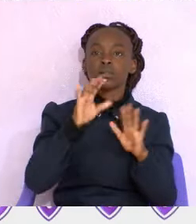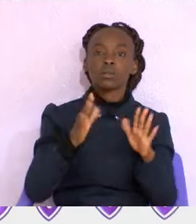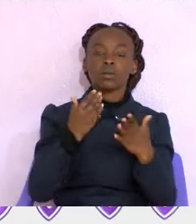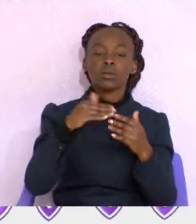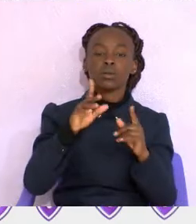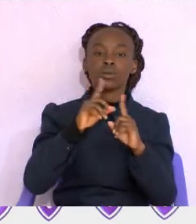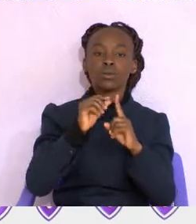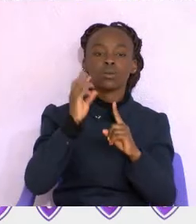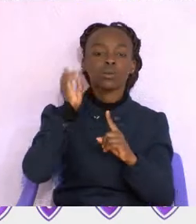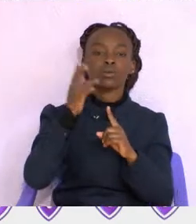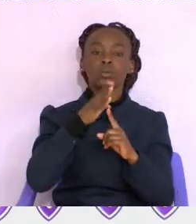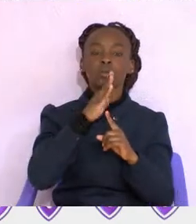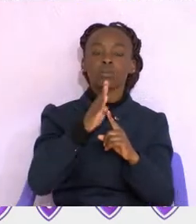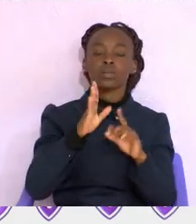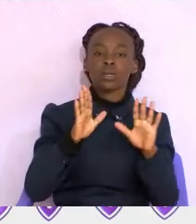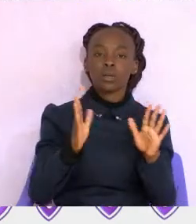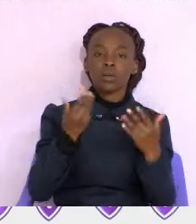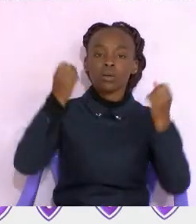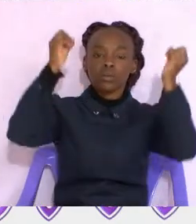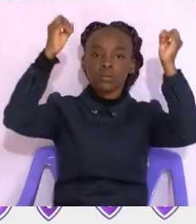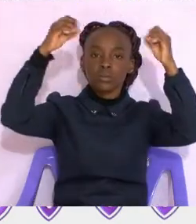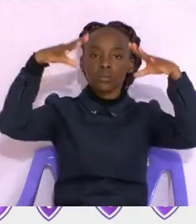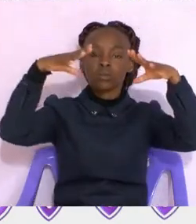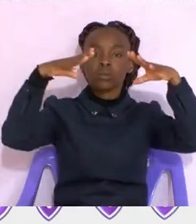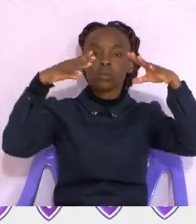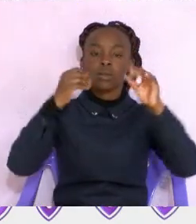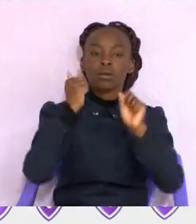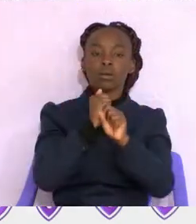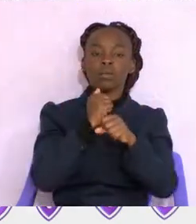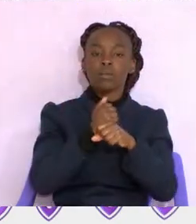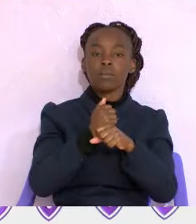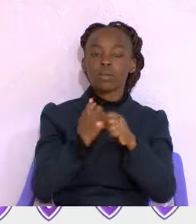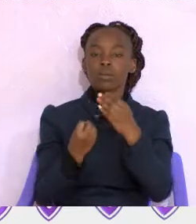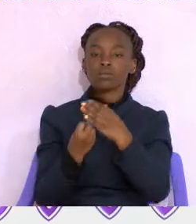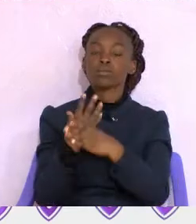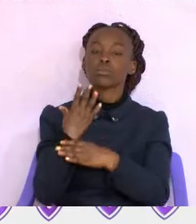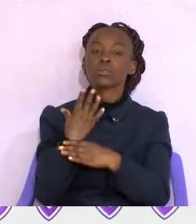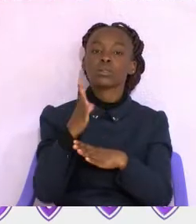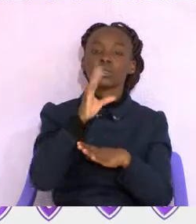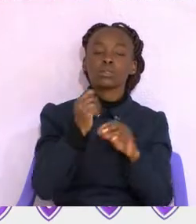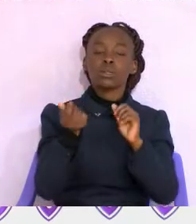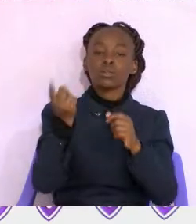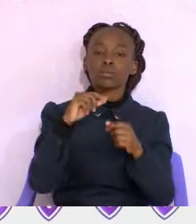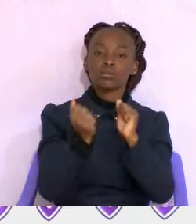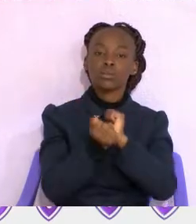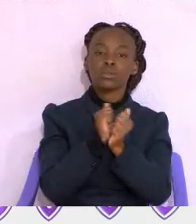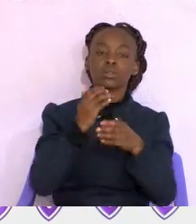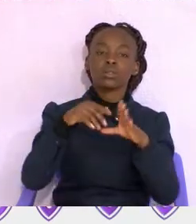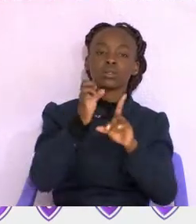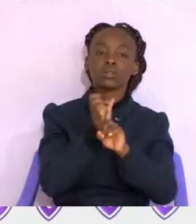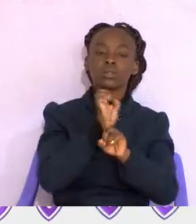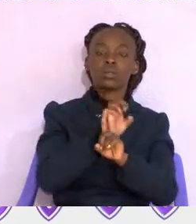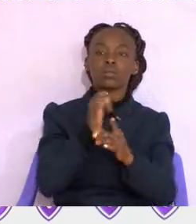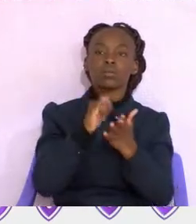litakavyokuwa. Kama vile Baba mvua inauisha nyazi, inalete mageuzi kwa mazingara, ndivyo